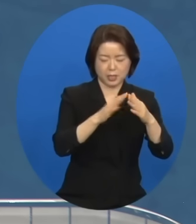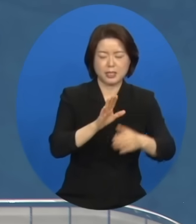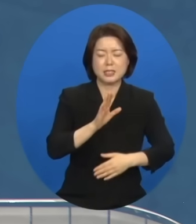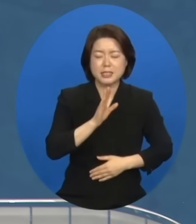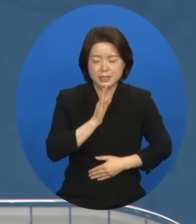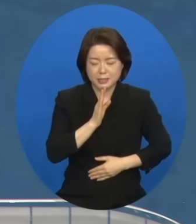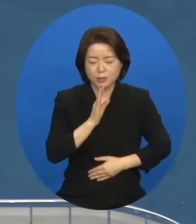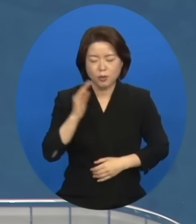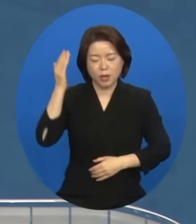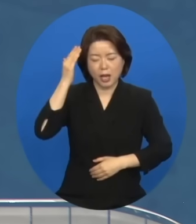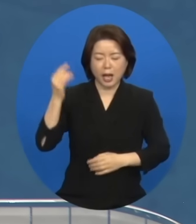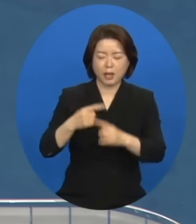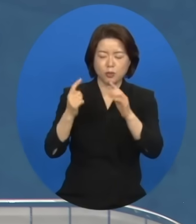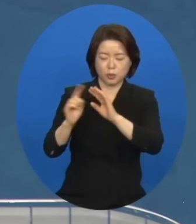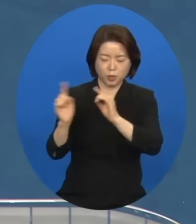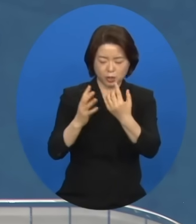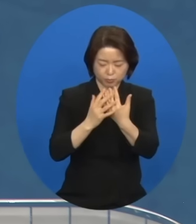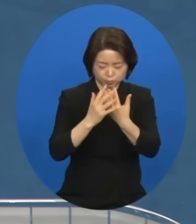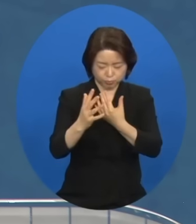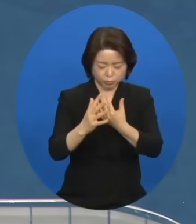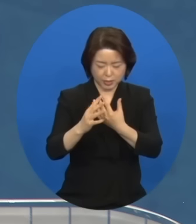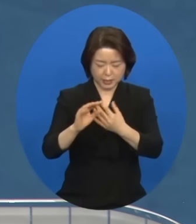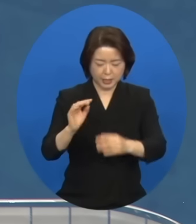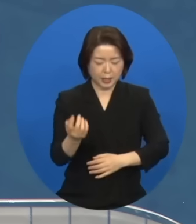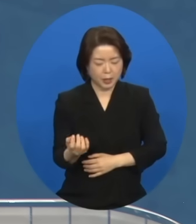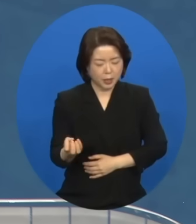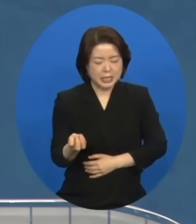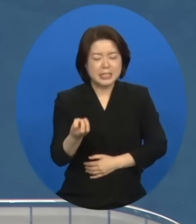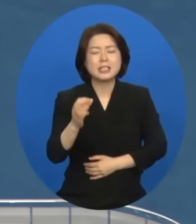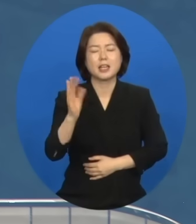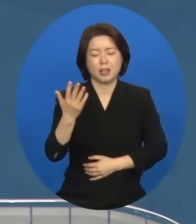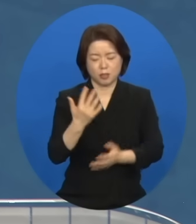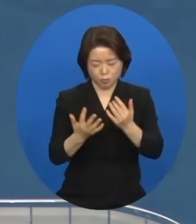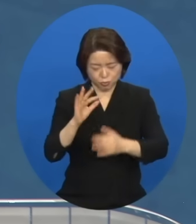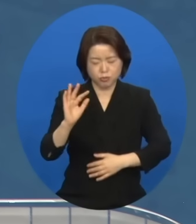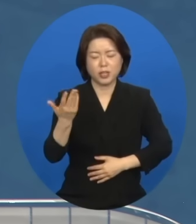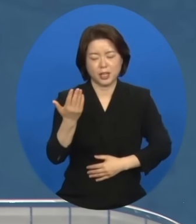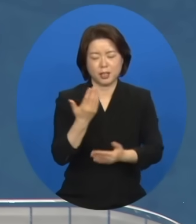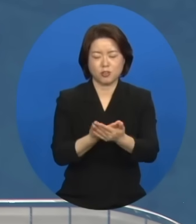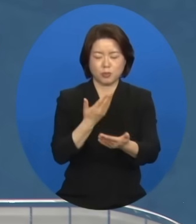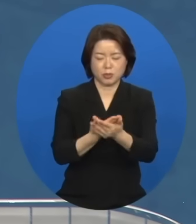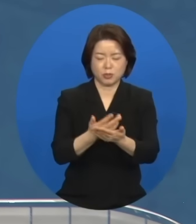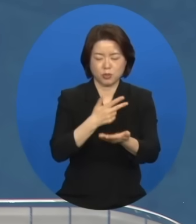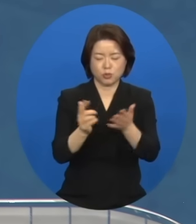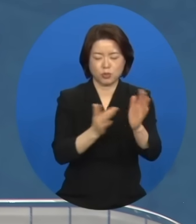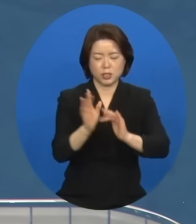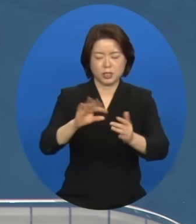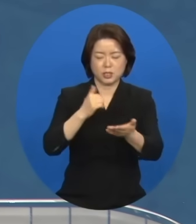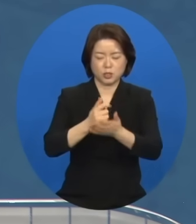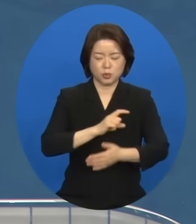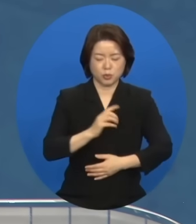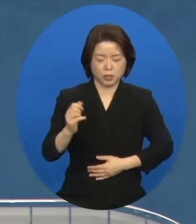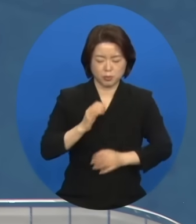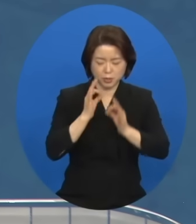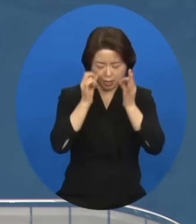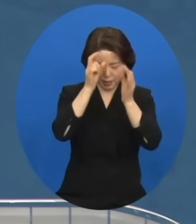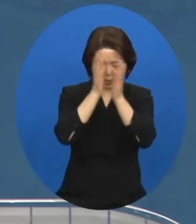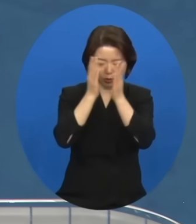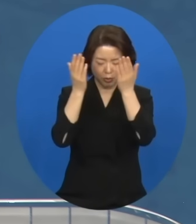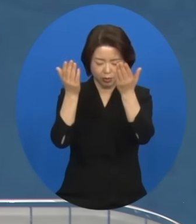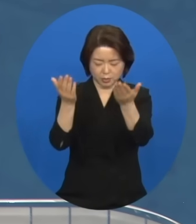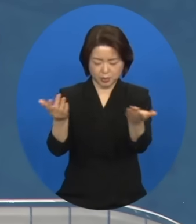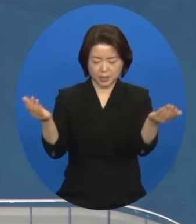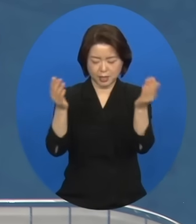진정으로 한국교회 부흥의 불씨가 되게 하옵소서. 주 예수 그리스도 이름으로 간절히